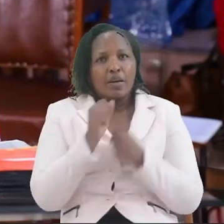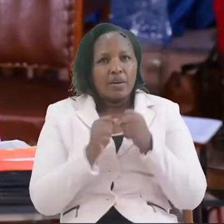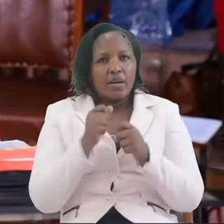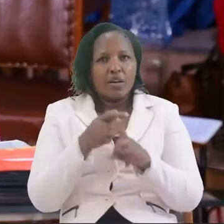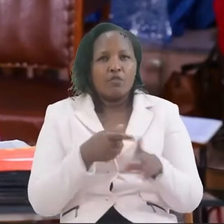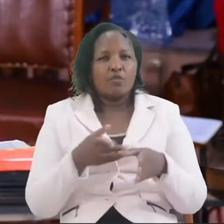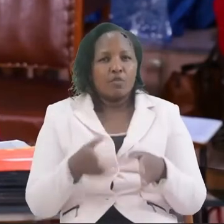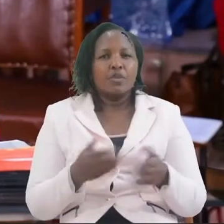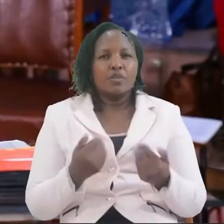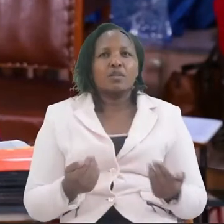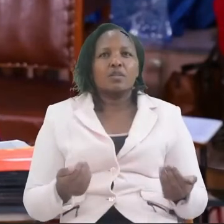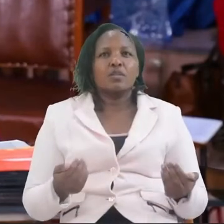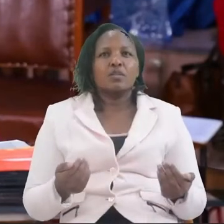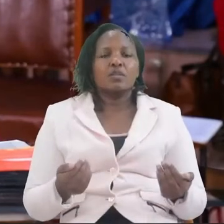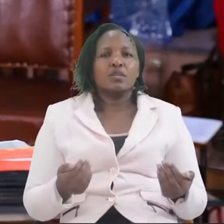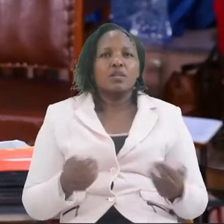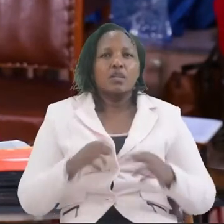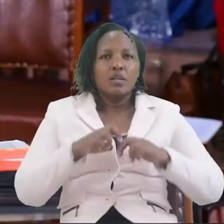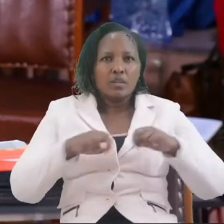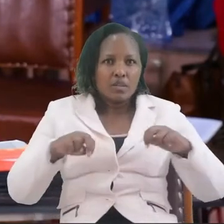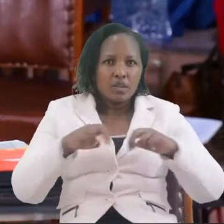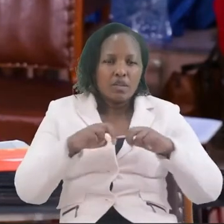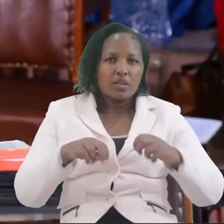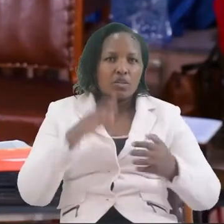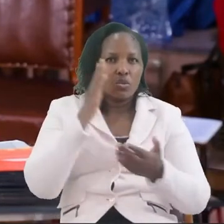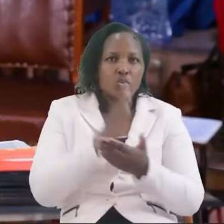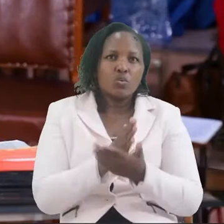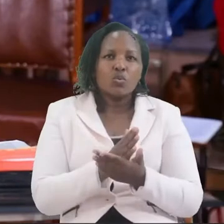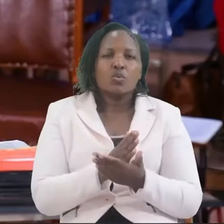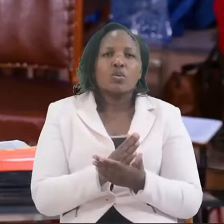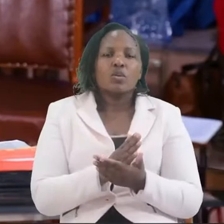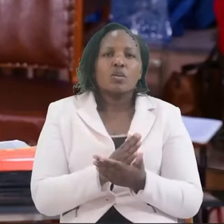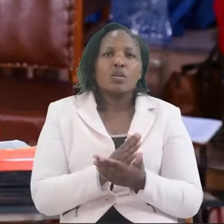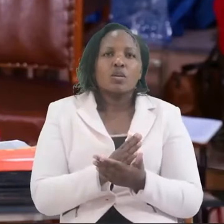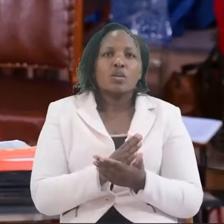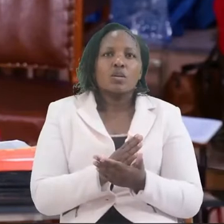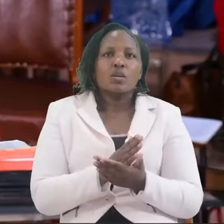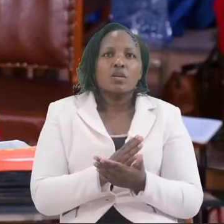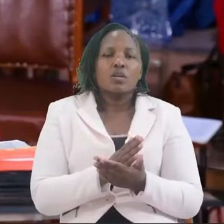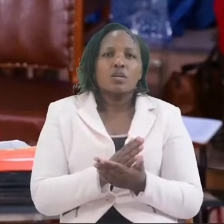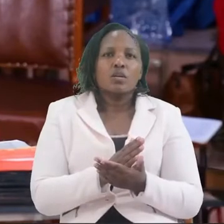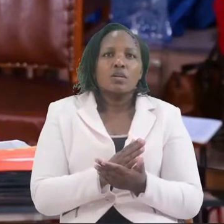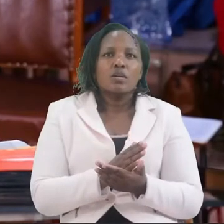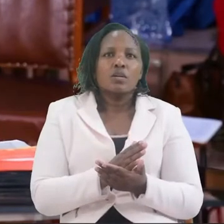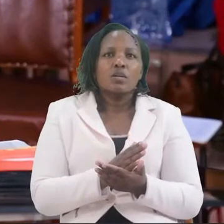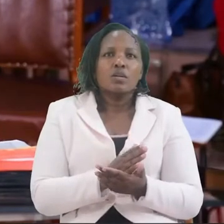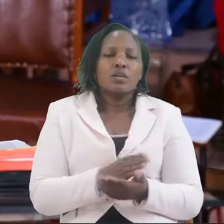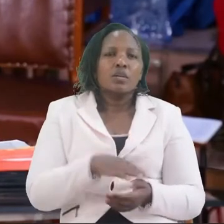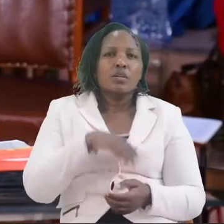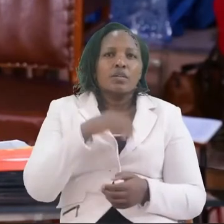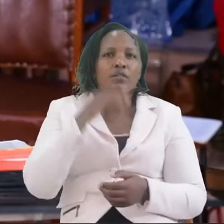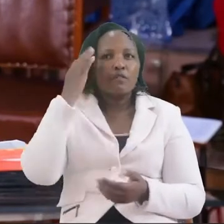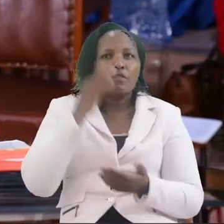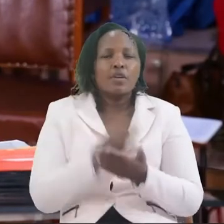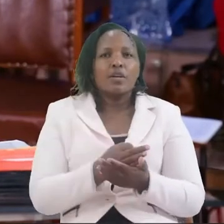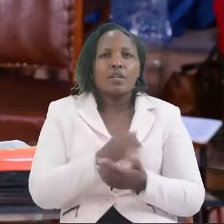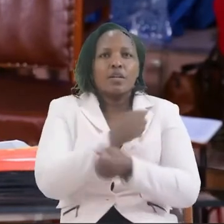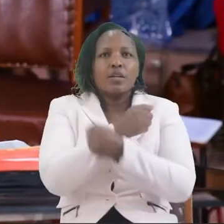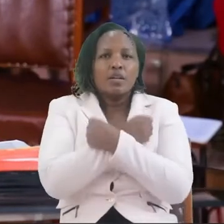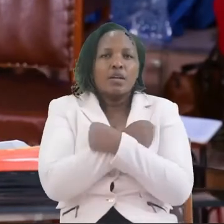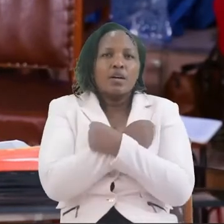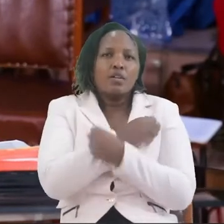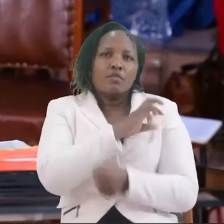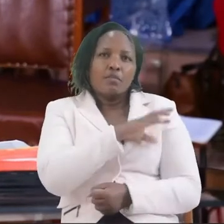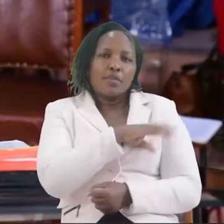uyakimbie mambo hayo, utafute haki, utaua, imani, upendo,